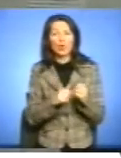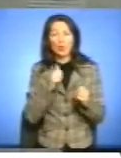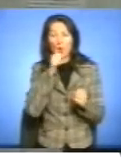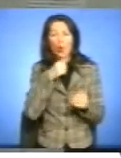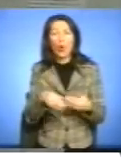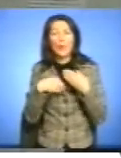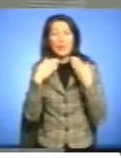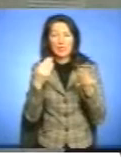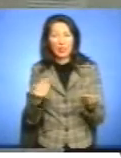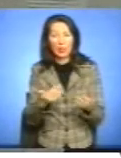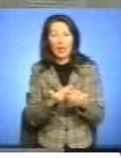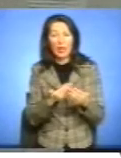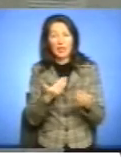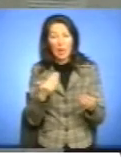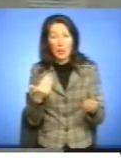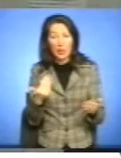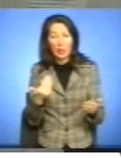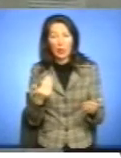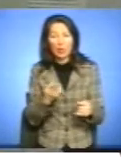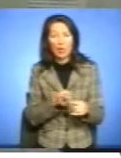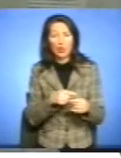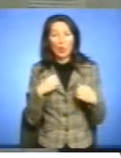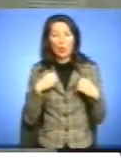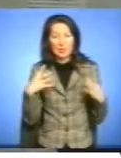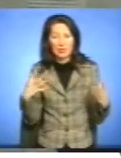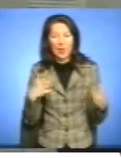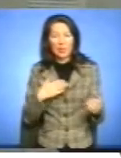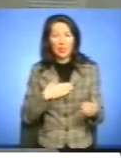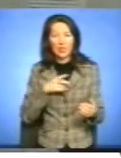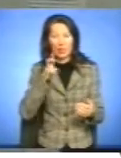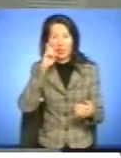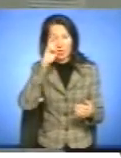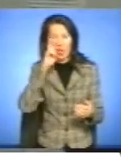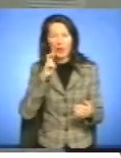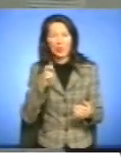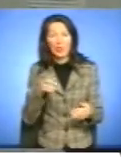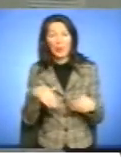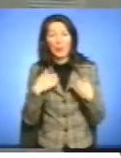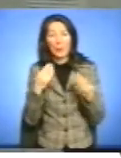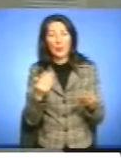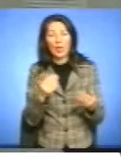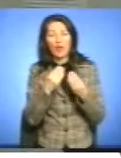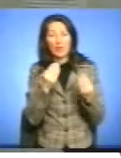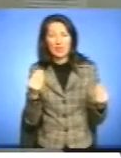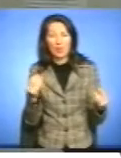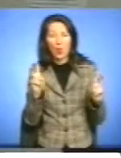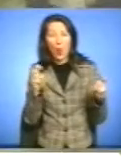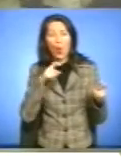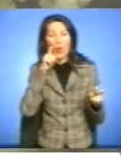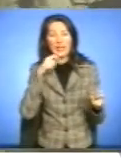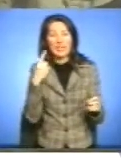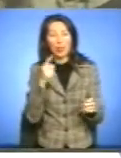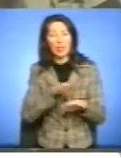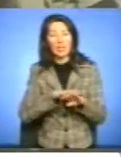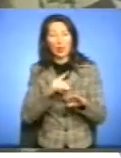напередодні такого вагомого свята нашої державності, презентує виставку «Україна – один народ, одна держава».